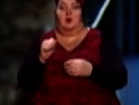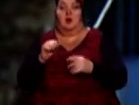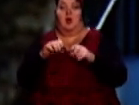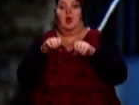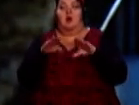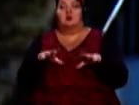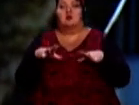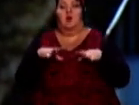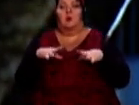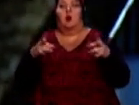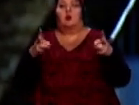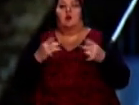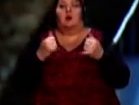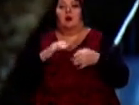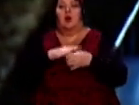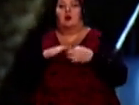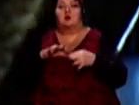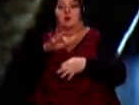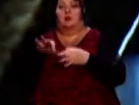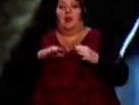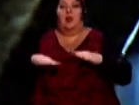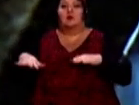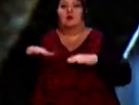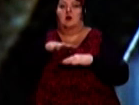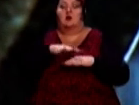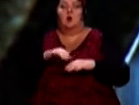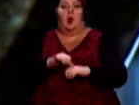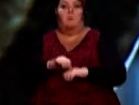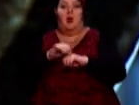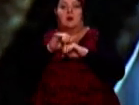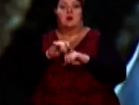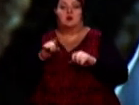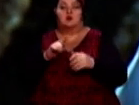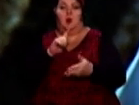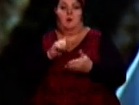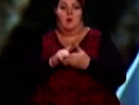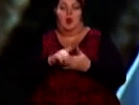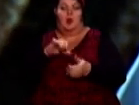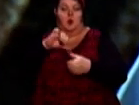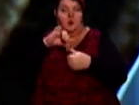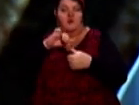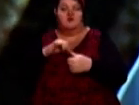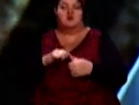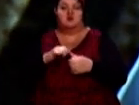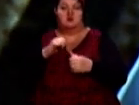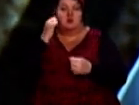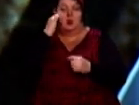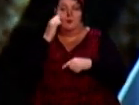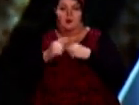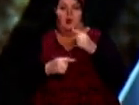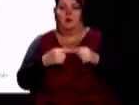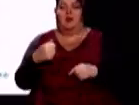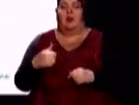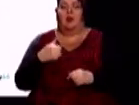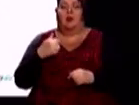було необхідним для реалізації проєкту «Територія Майдану», що має на меті увічнити пам'ять героїв Небесної Сотні. Прошу